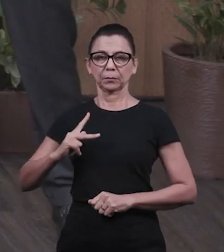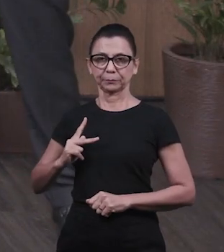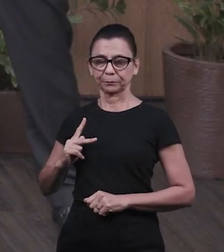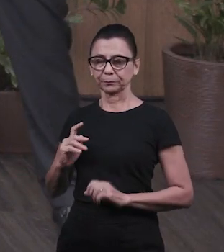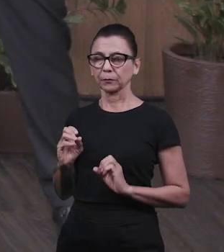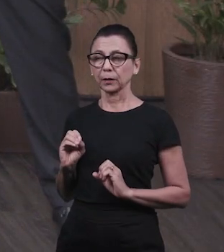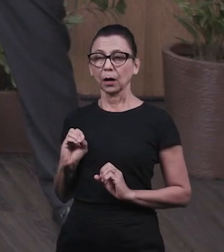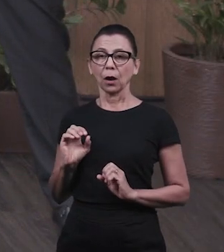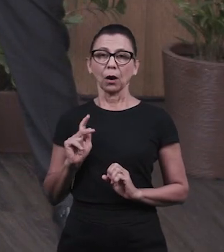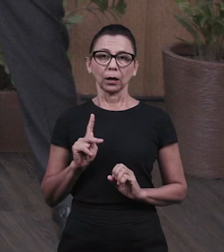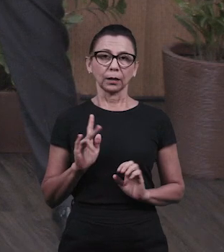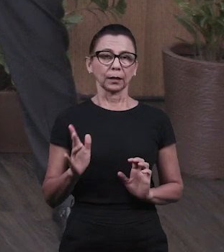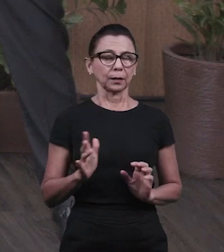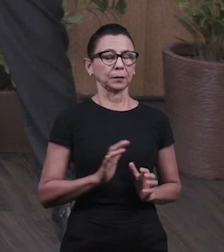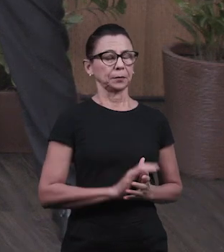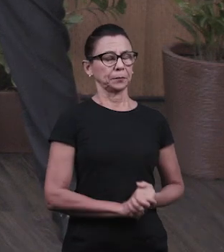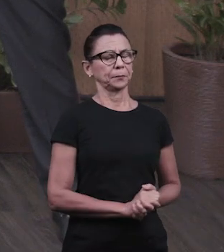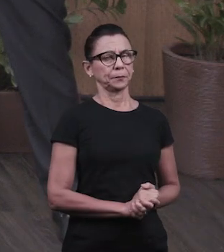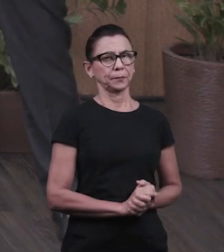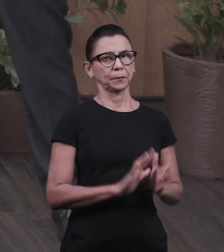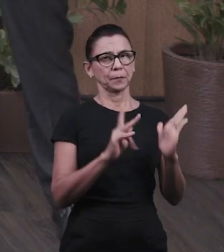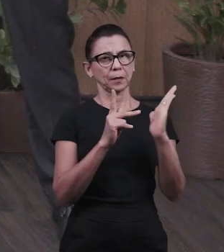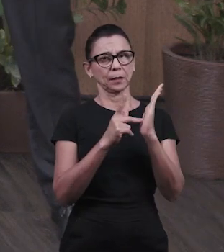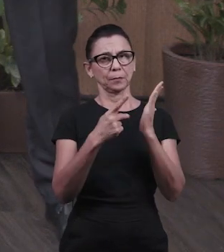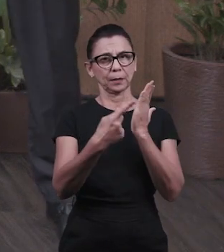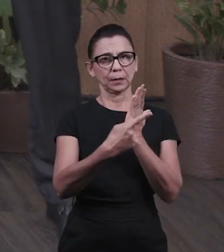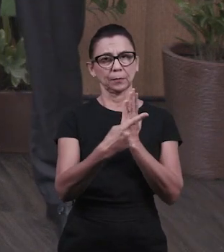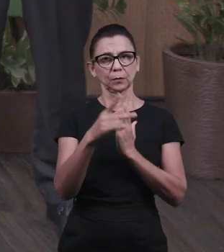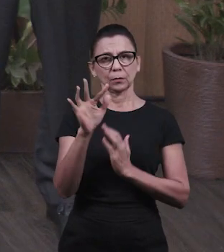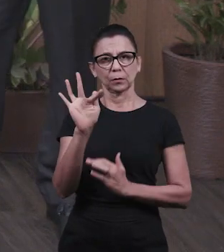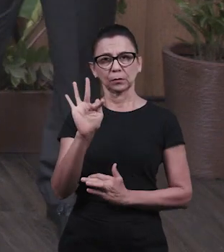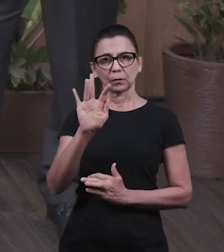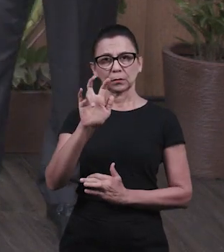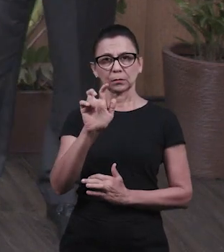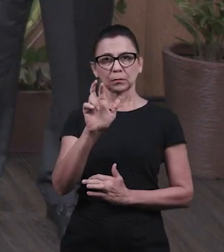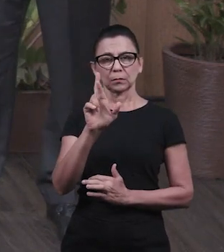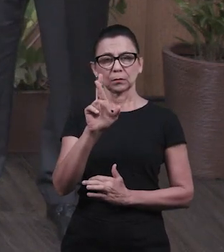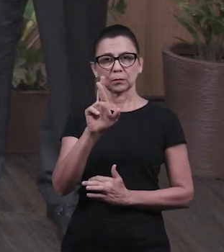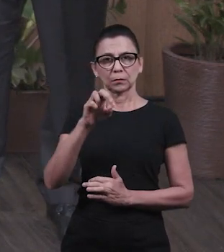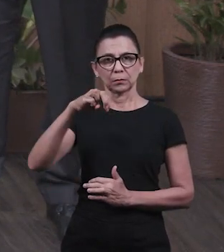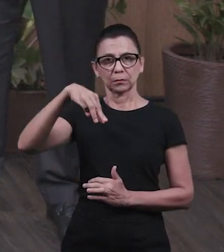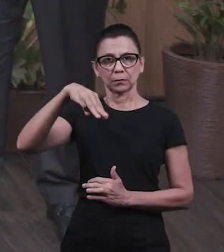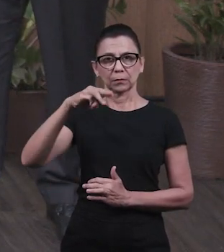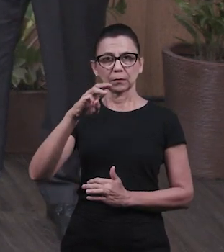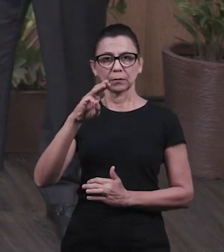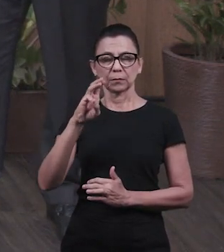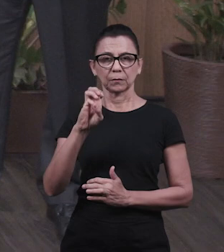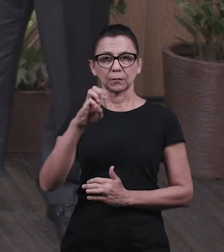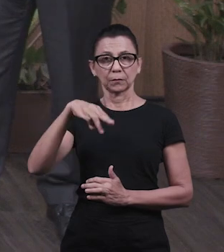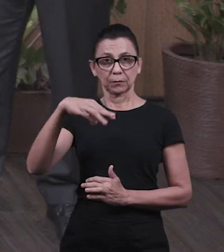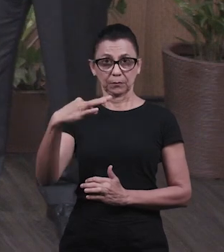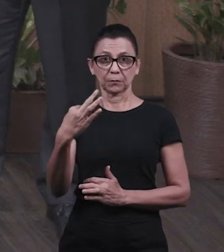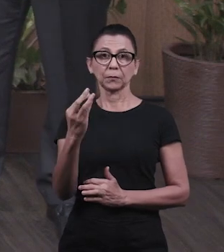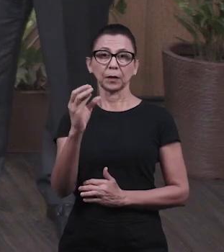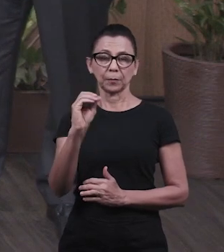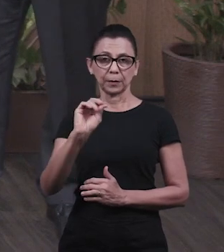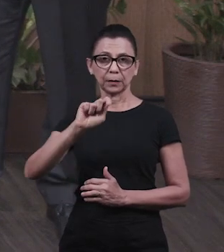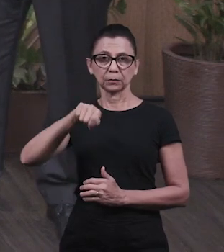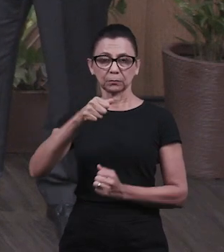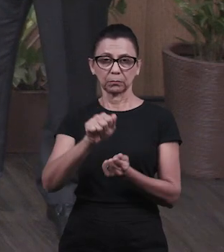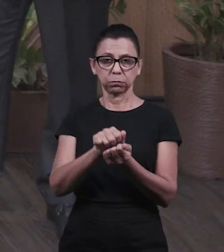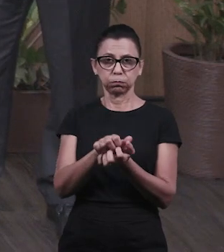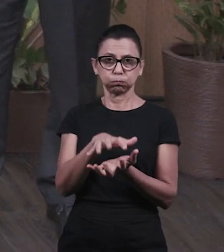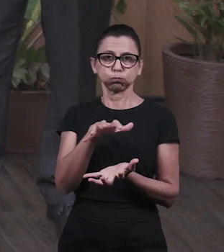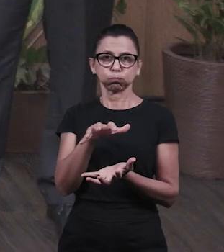Итак, притча о закваске. Уже давайте начнем говорить на эту тему. И